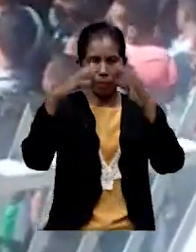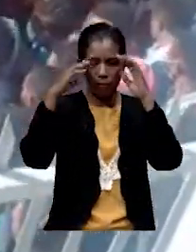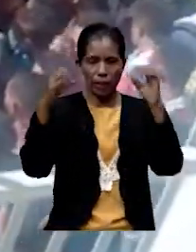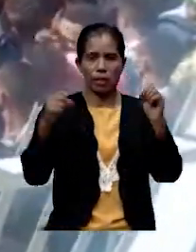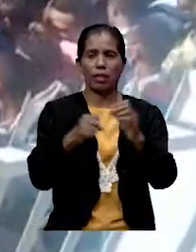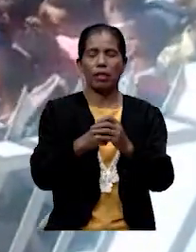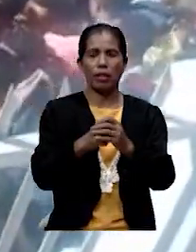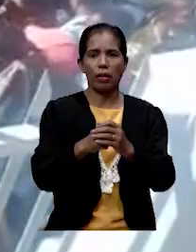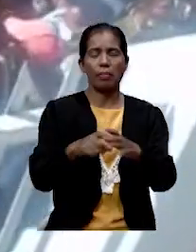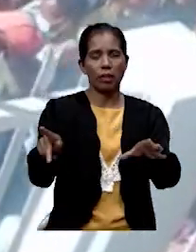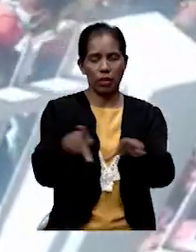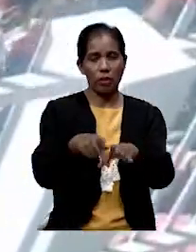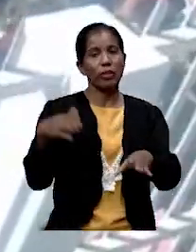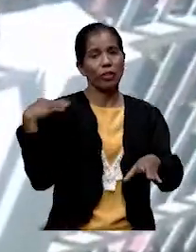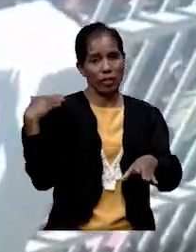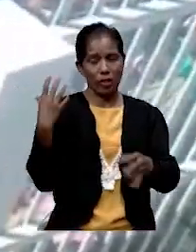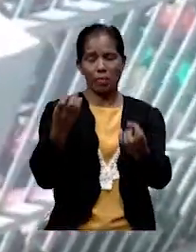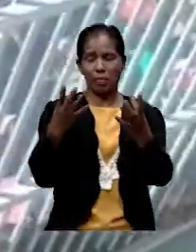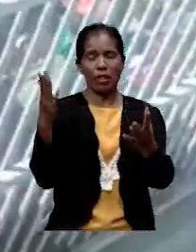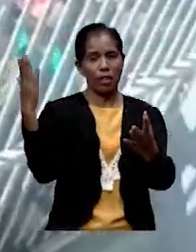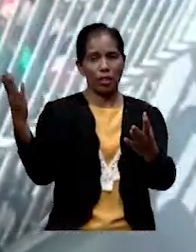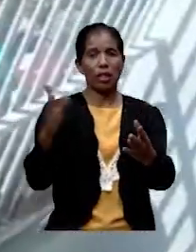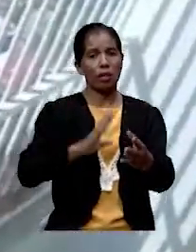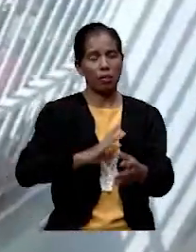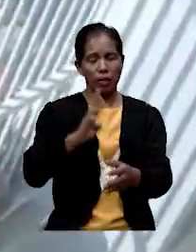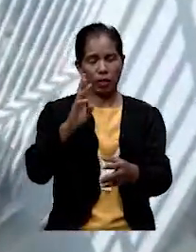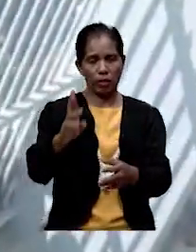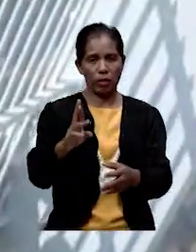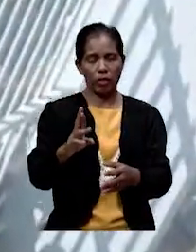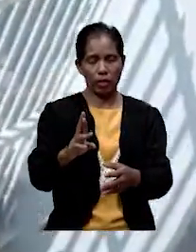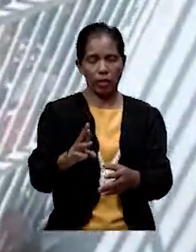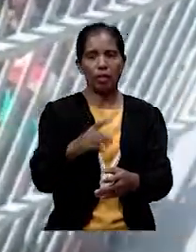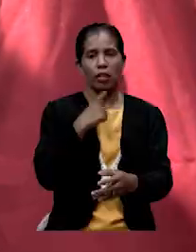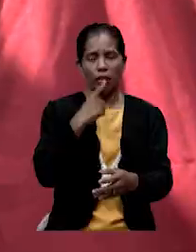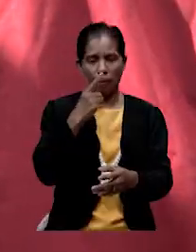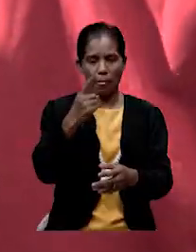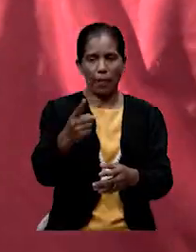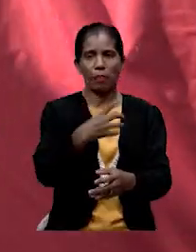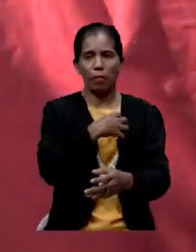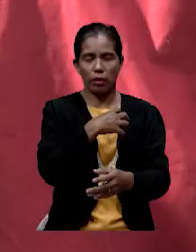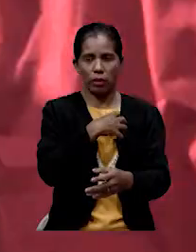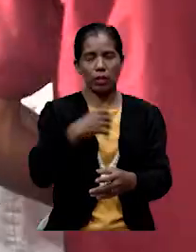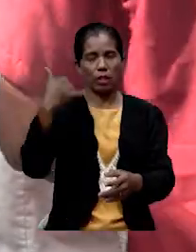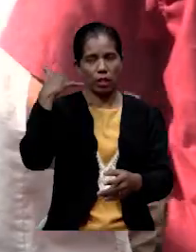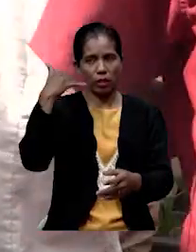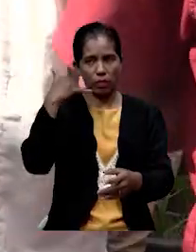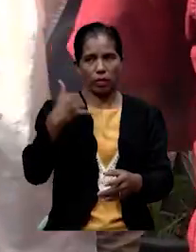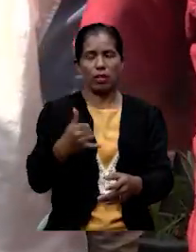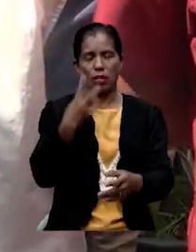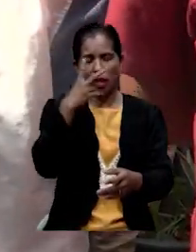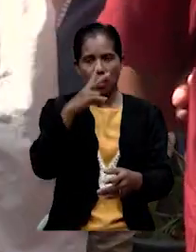mak barak ia sentru formasang pekora, parte di resang nasional empregu exterior, kontakta polisia ho di hakalma